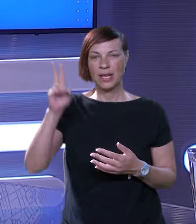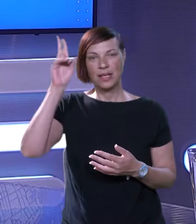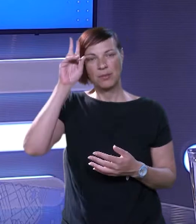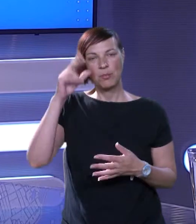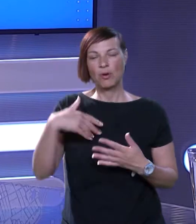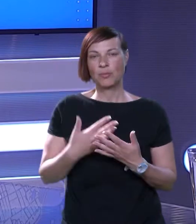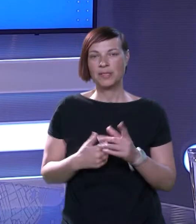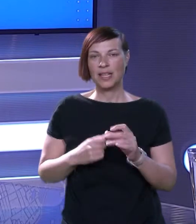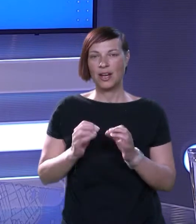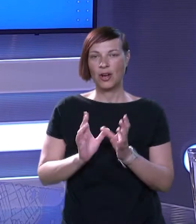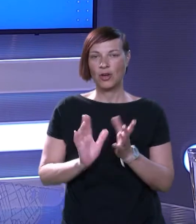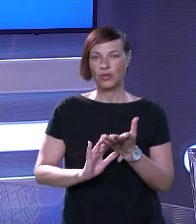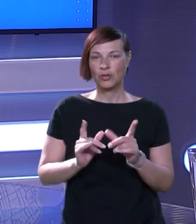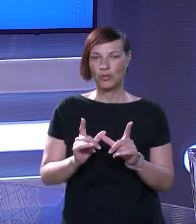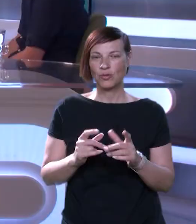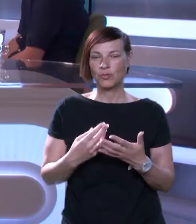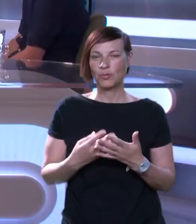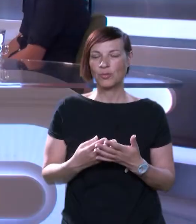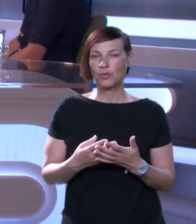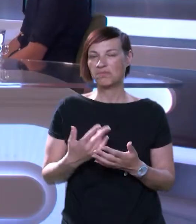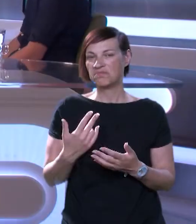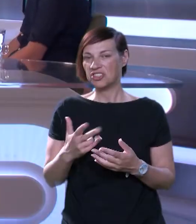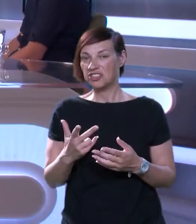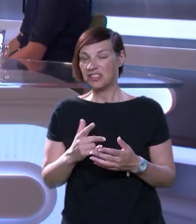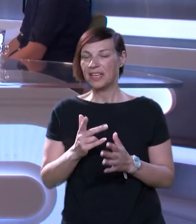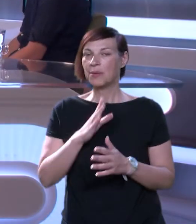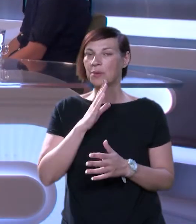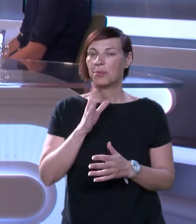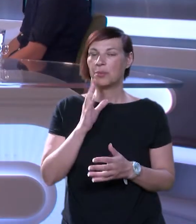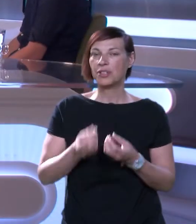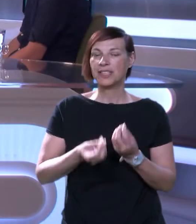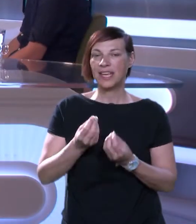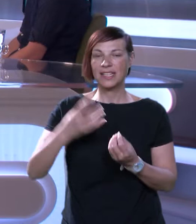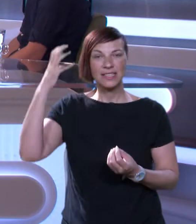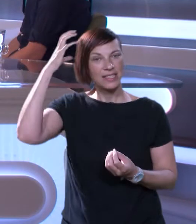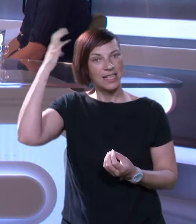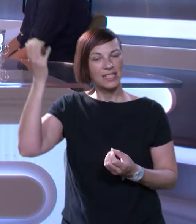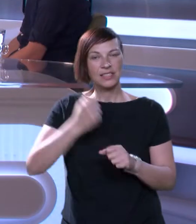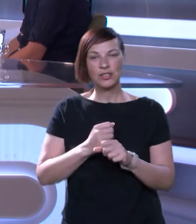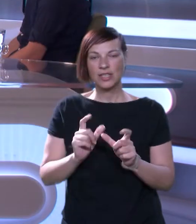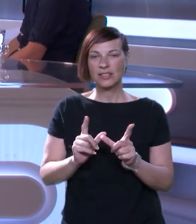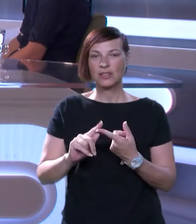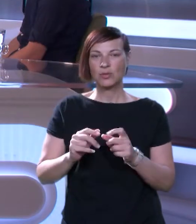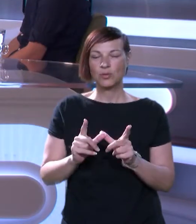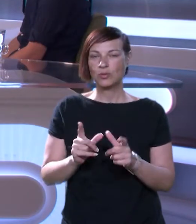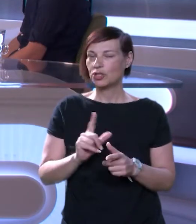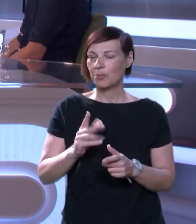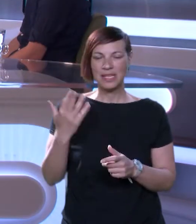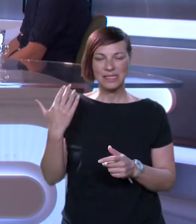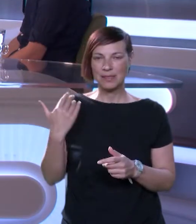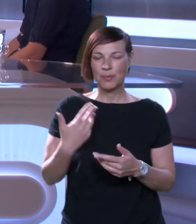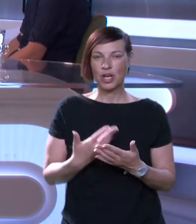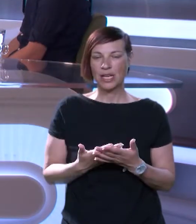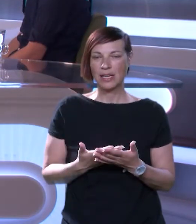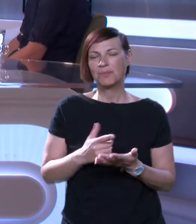znaš ono, mogu biti na lokrumu do negdje 3 popodne i igrat kraljicu Gertrudu što prije nisam mogla. Tako